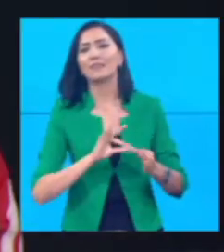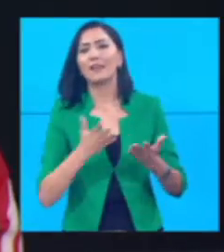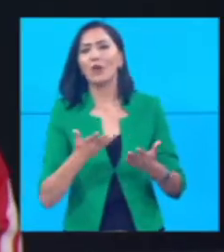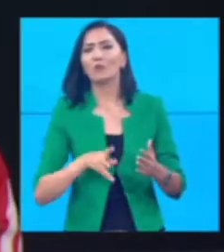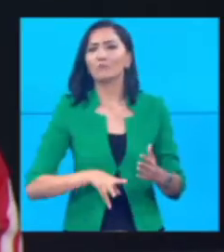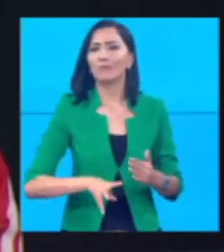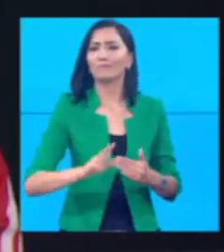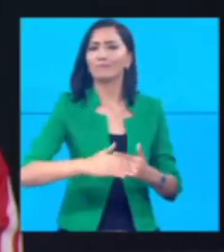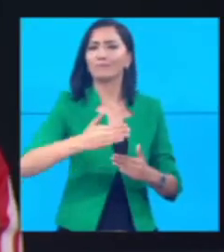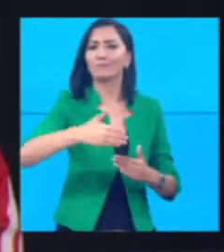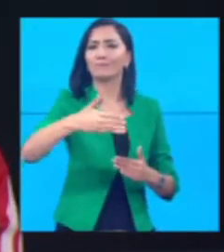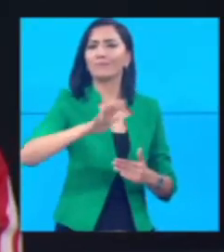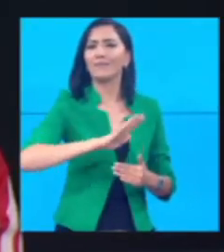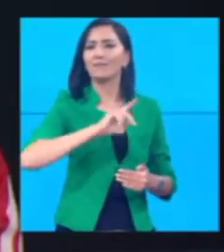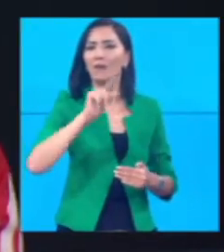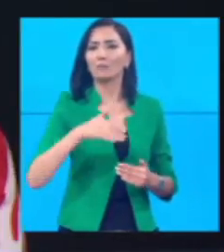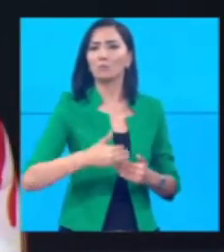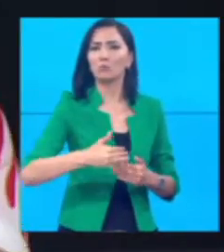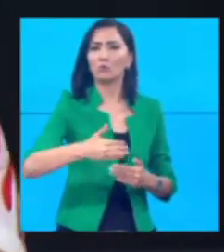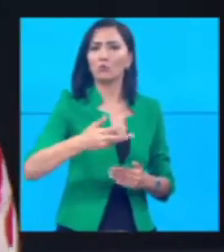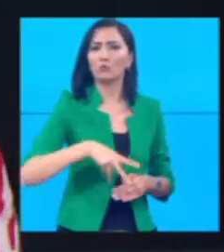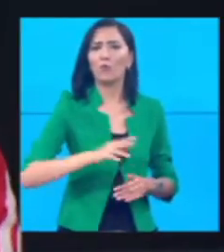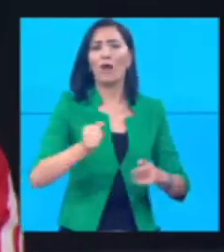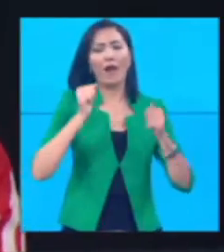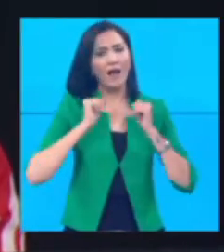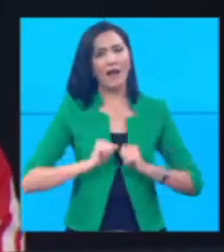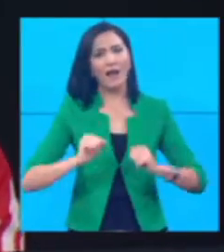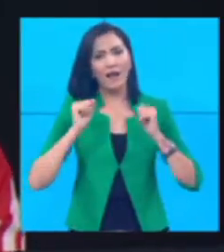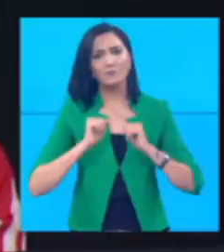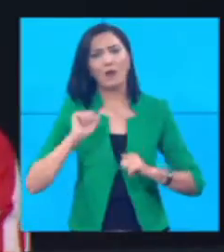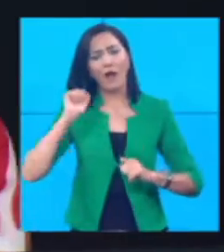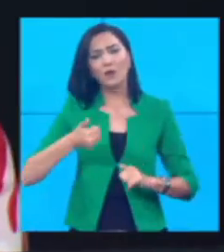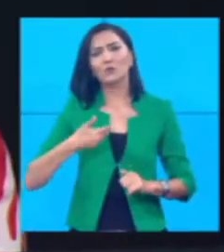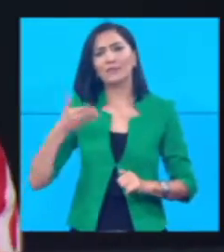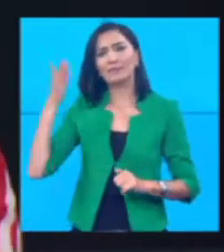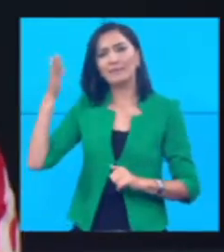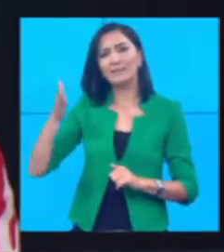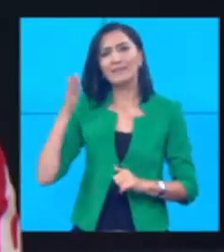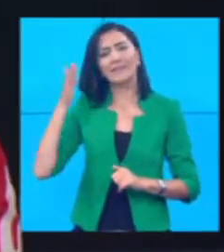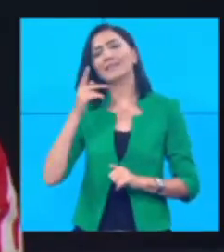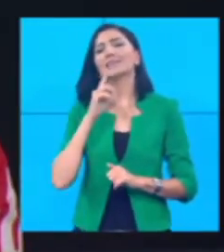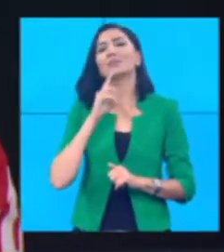ne kadar yol kat ettin Zeynep? Ya bayağı işte yol kat ettim. Antrenmanlarıma her gün gidiyorum.